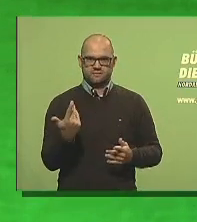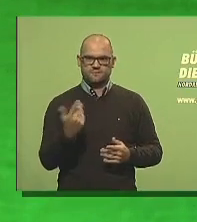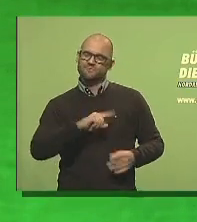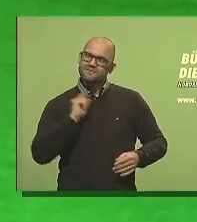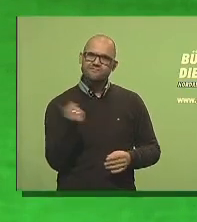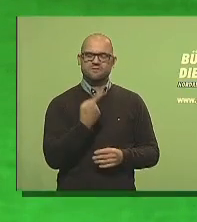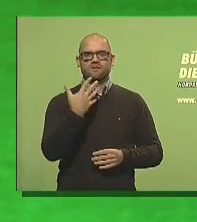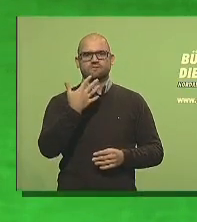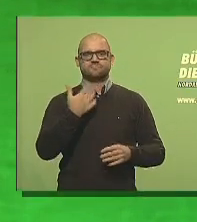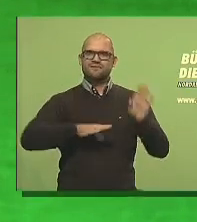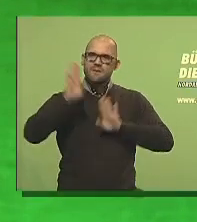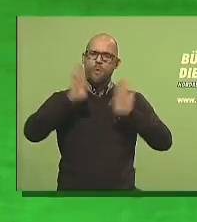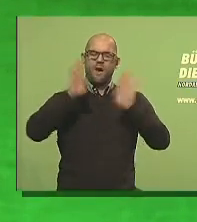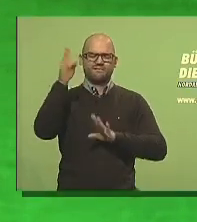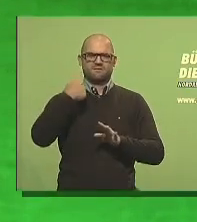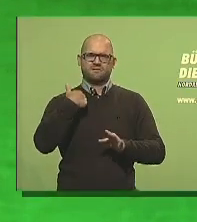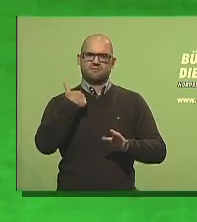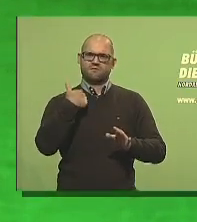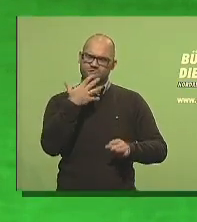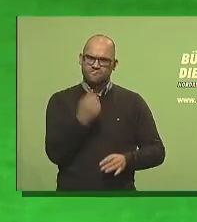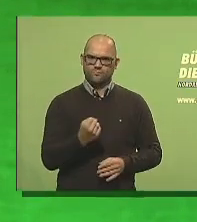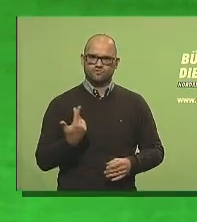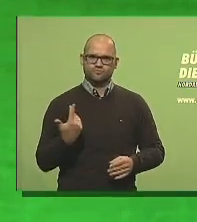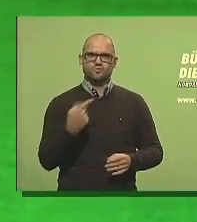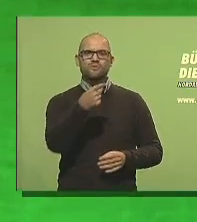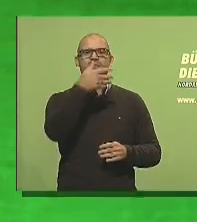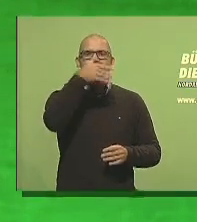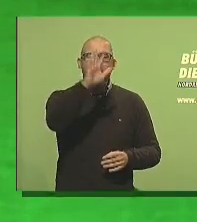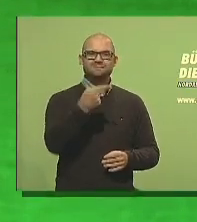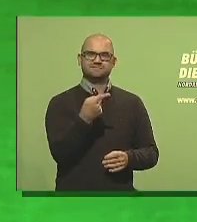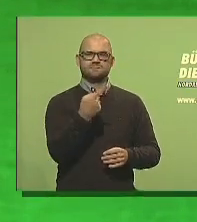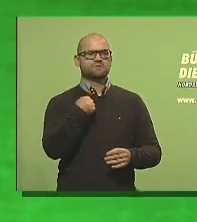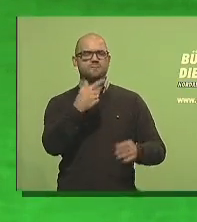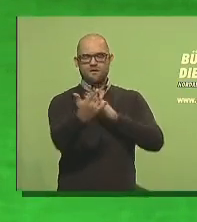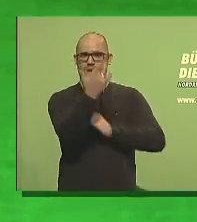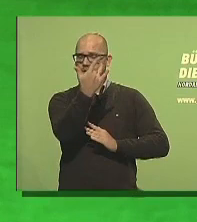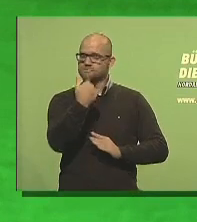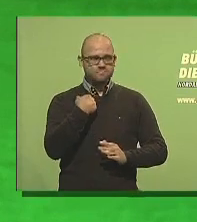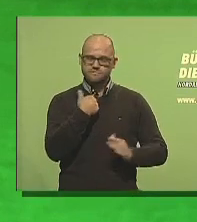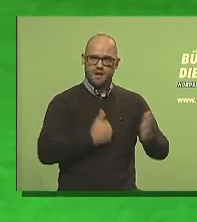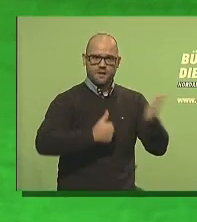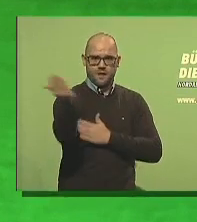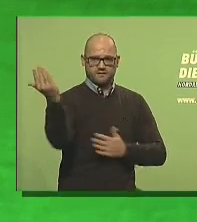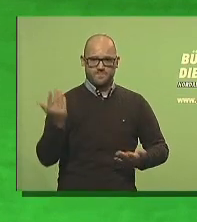sind und weil wir sie nicht anfeinden lassen von Nazis und Neonazis, liebe Freundinnen und Freunde.